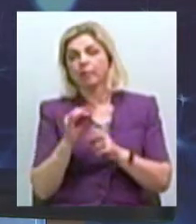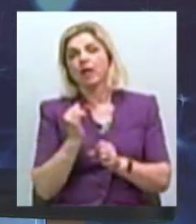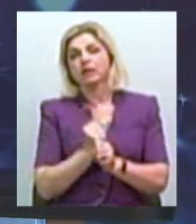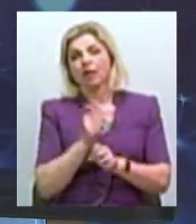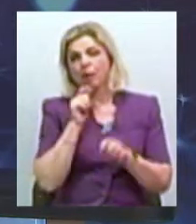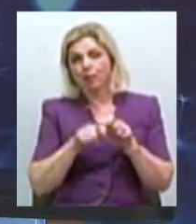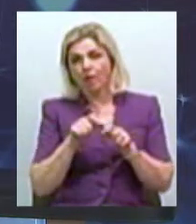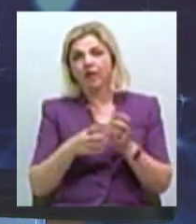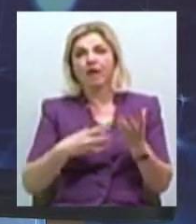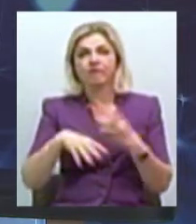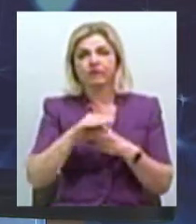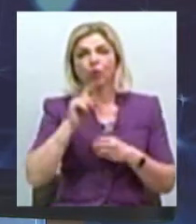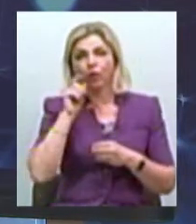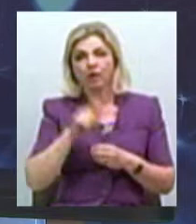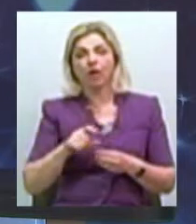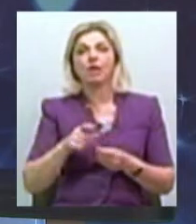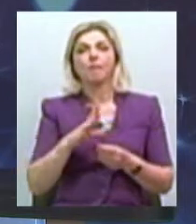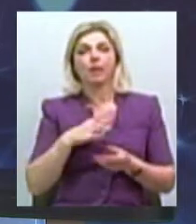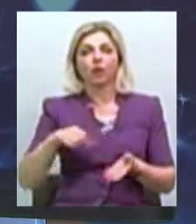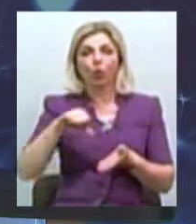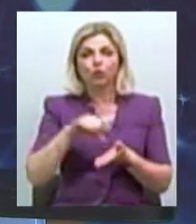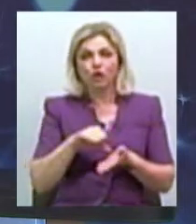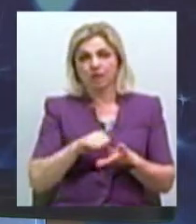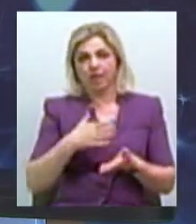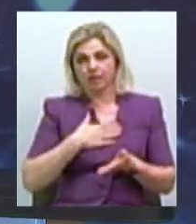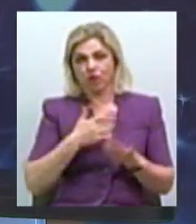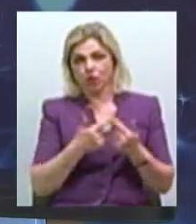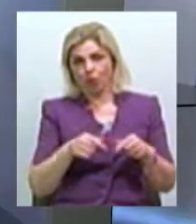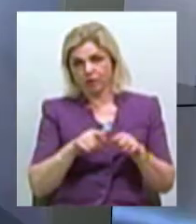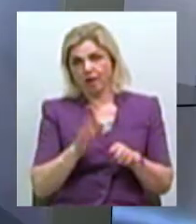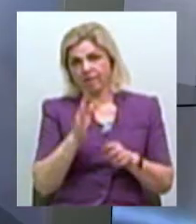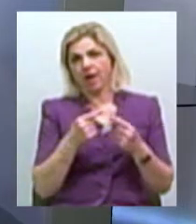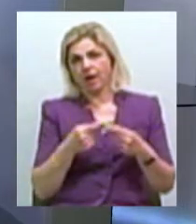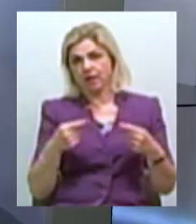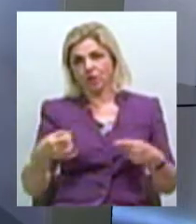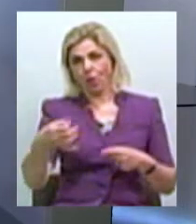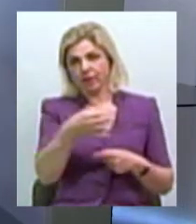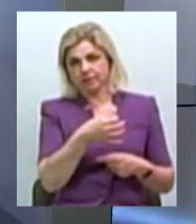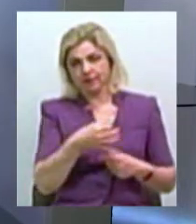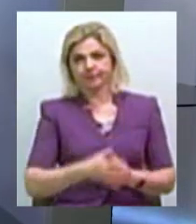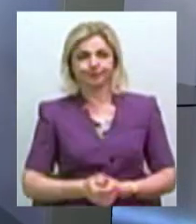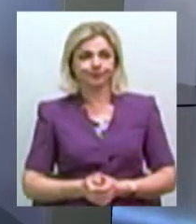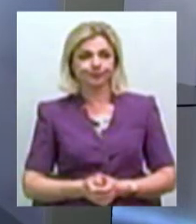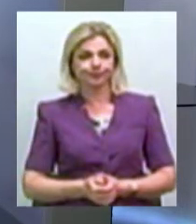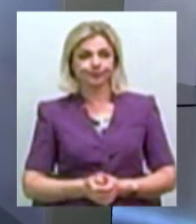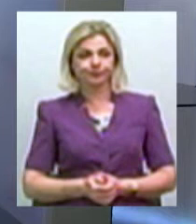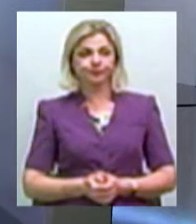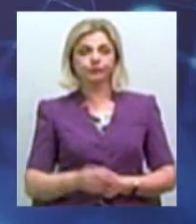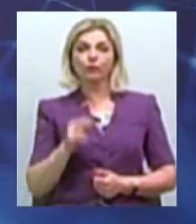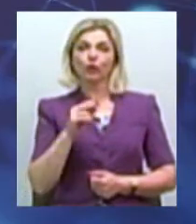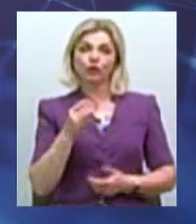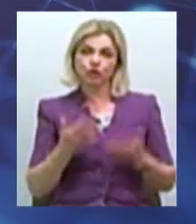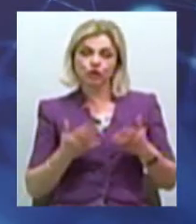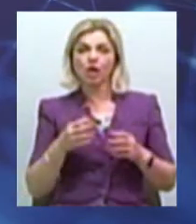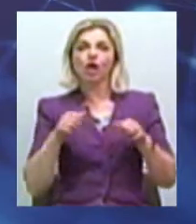по всій Україні, залучали свої відділення у відповідно тих чи інших областях. Скажіть, будь ласка, Оксана, чи розв'язані всі трудові